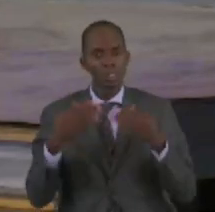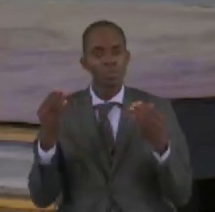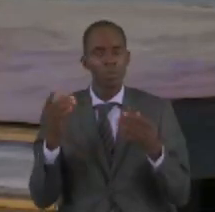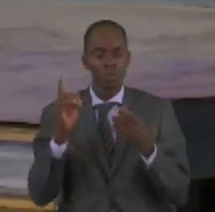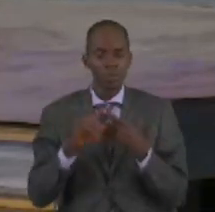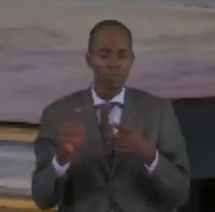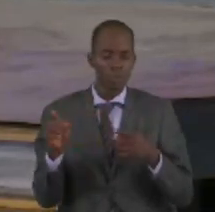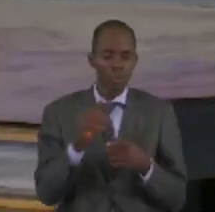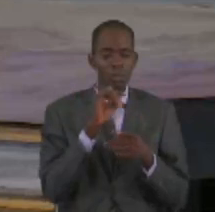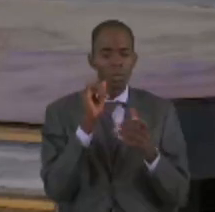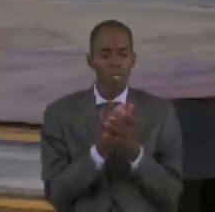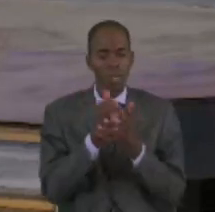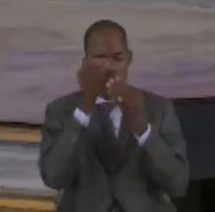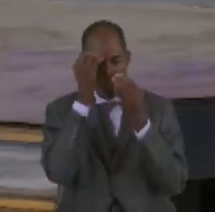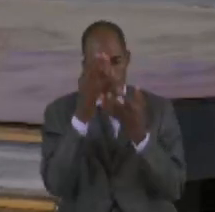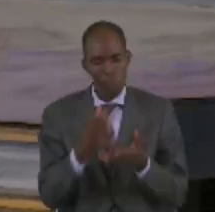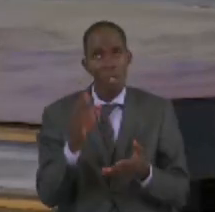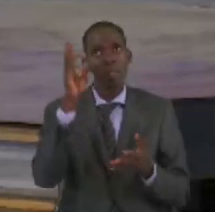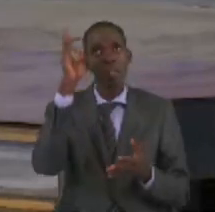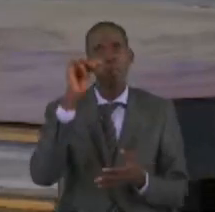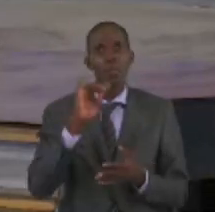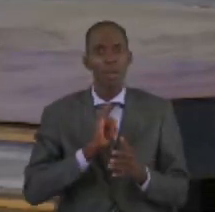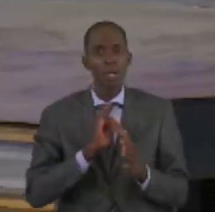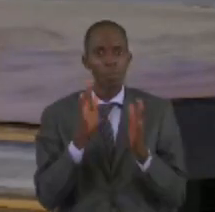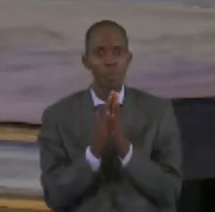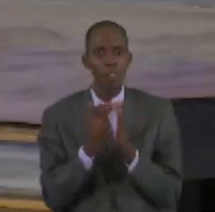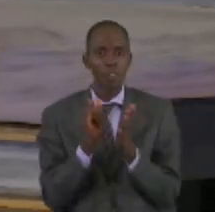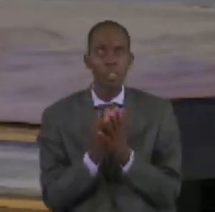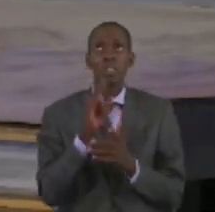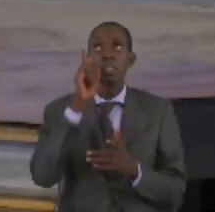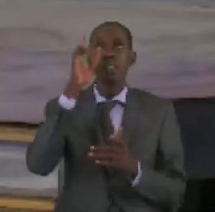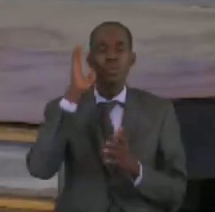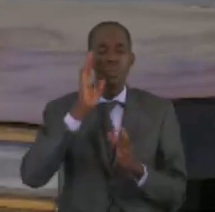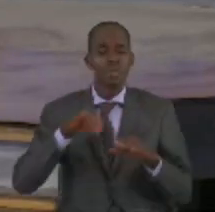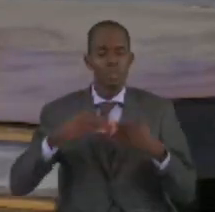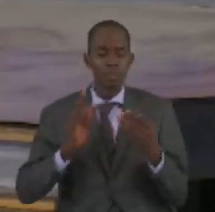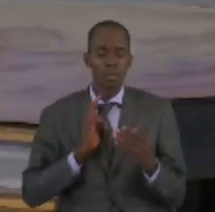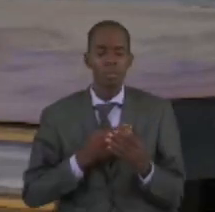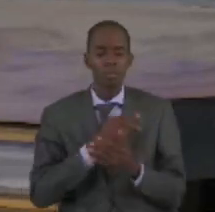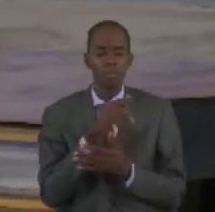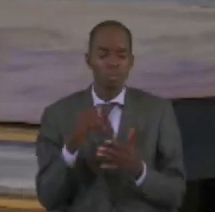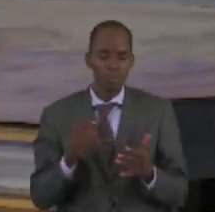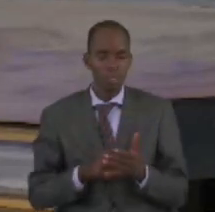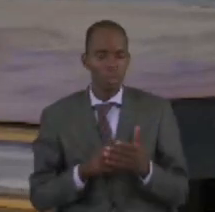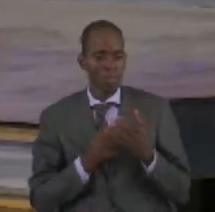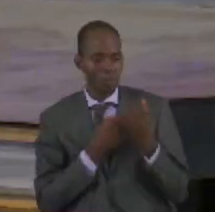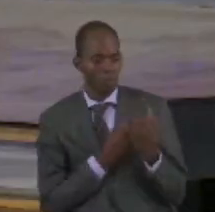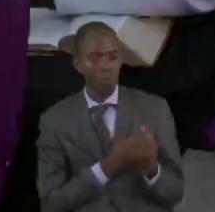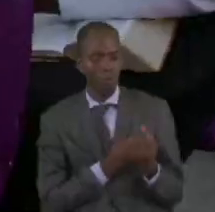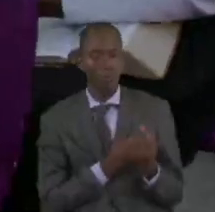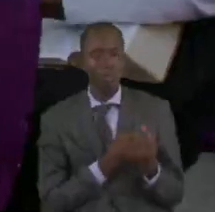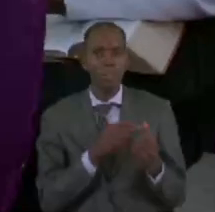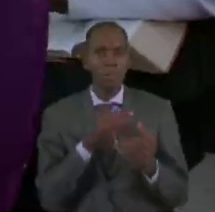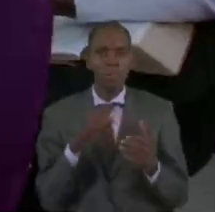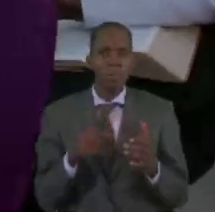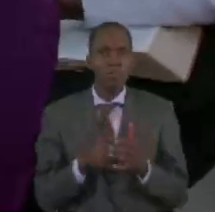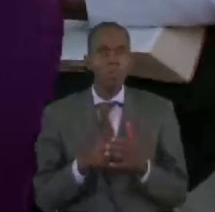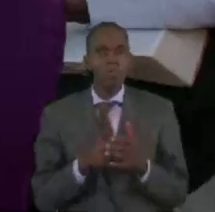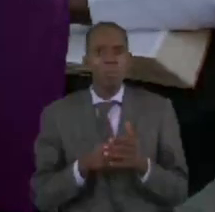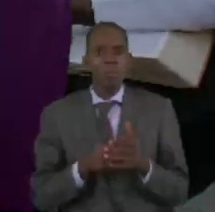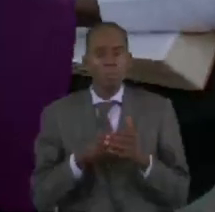qui lui obéissent. Je prie qu'il nous accorde ce courage, qu'il nous donne